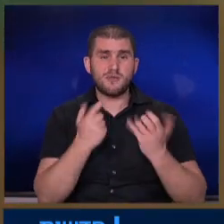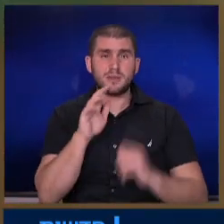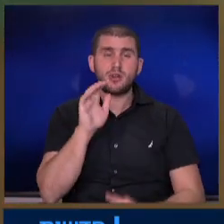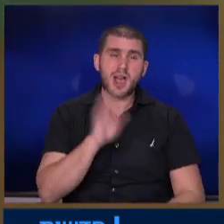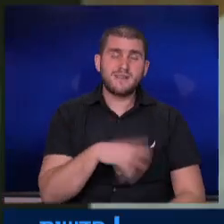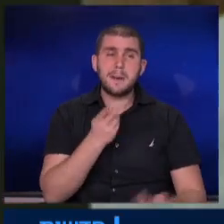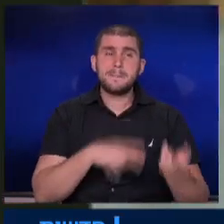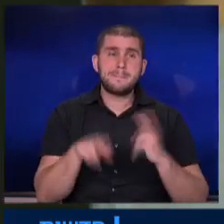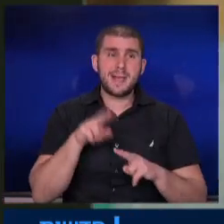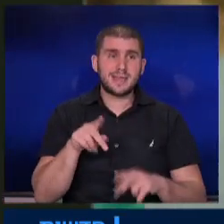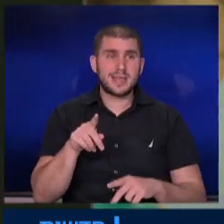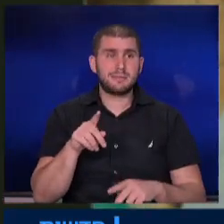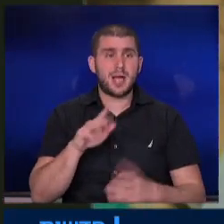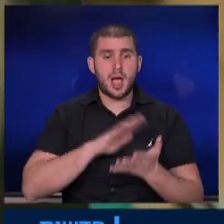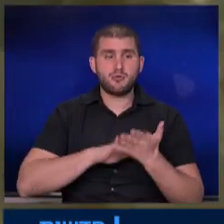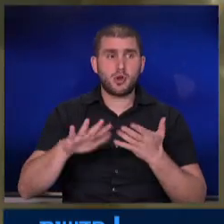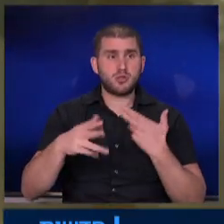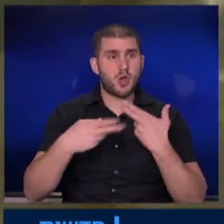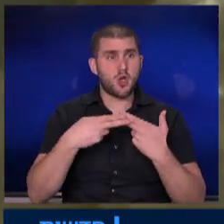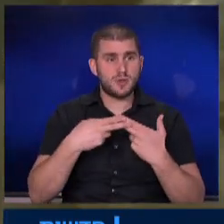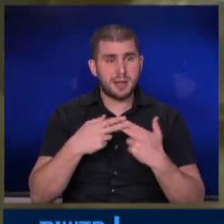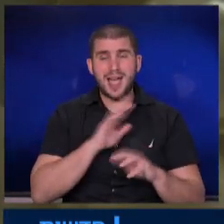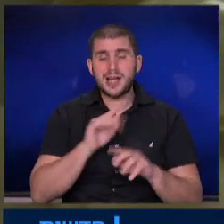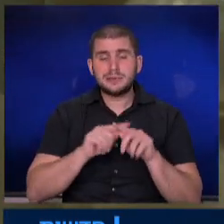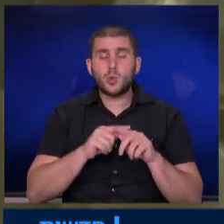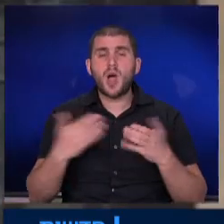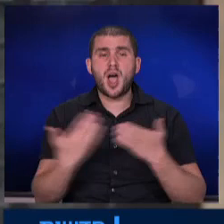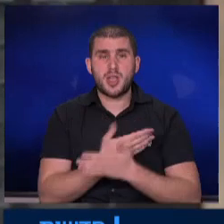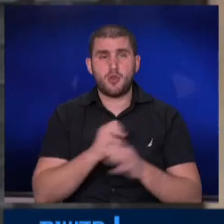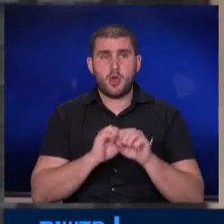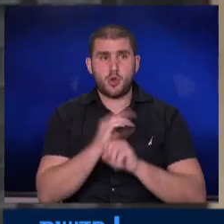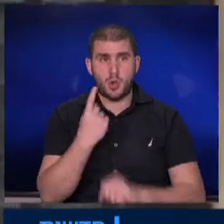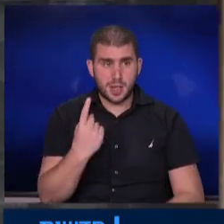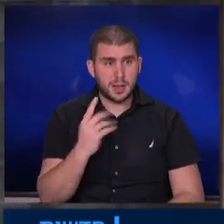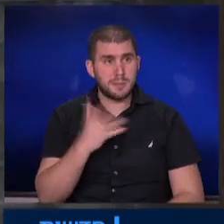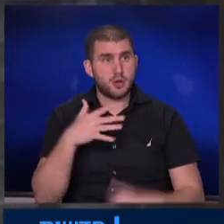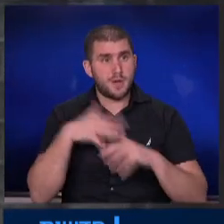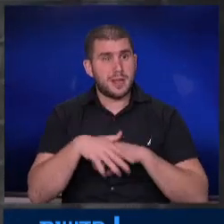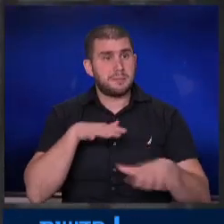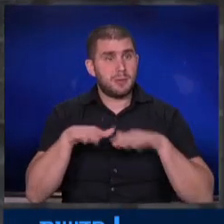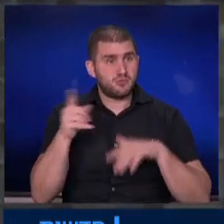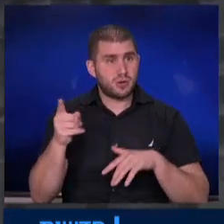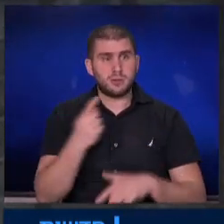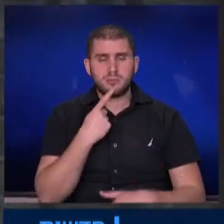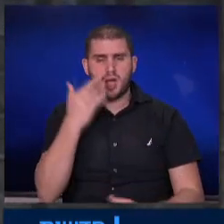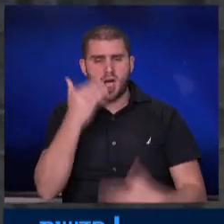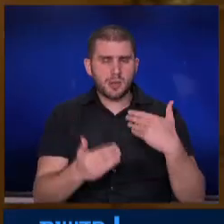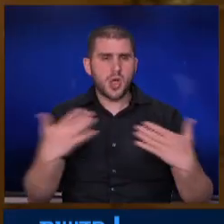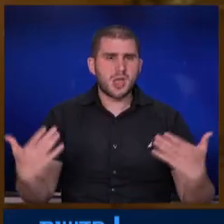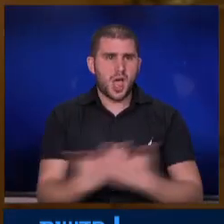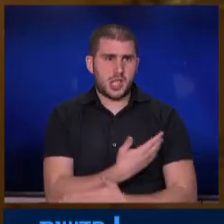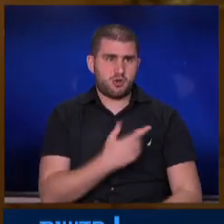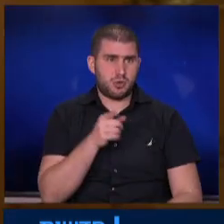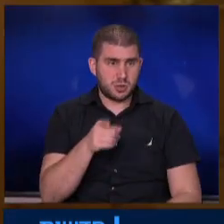25,000 ל-75,000 מתים בחמשת החודשים הקרובים רק מהזן החדש. מה שהוביל את הממשלה להכריז על הגבלות